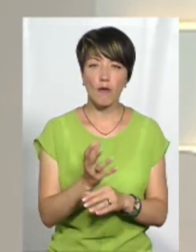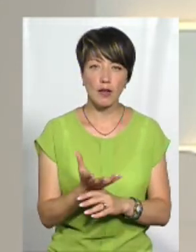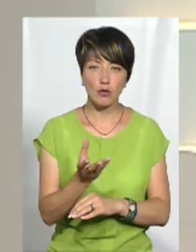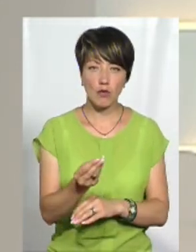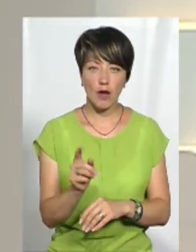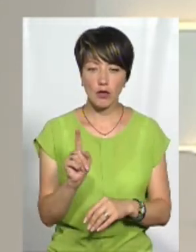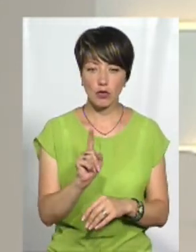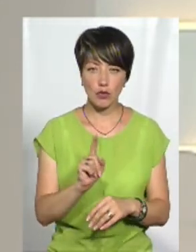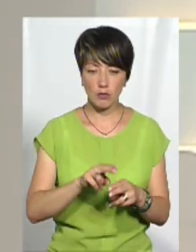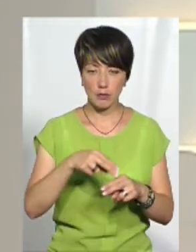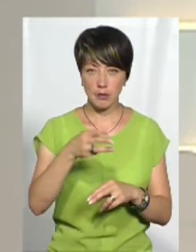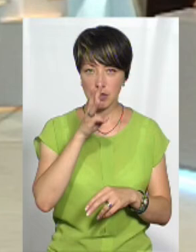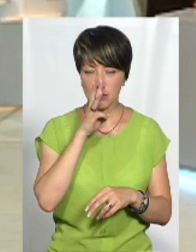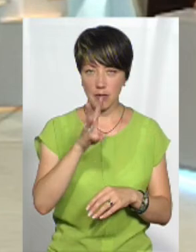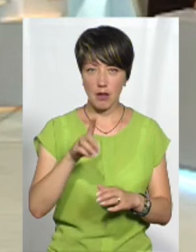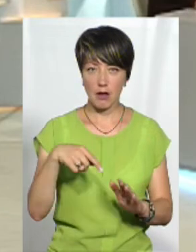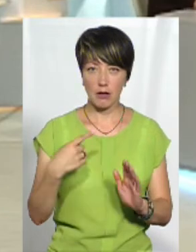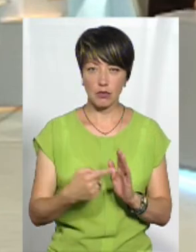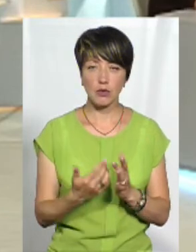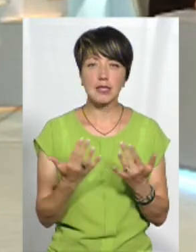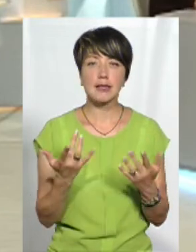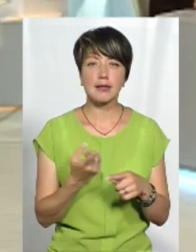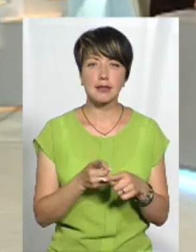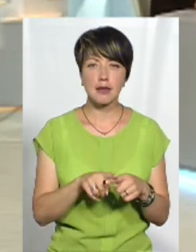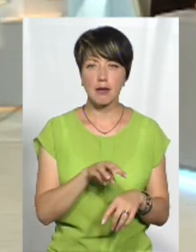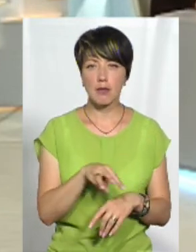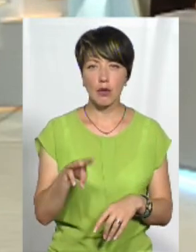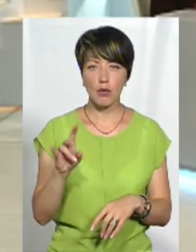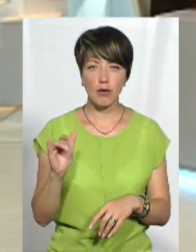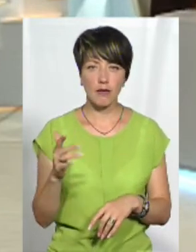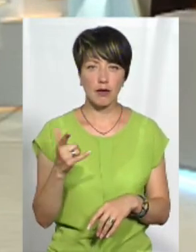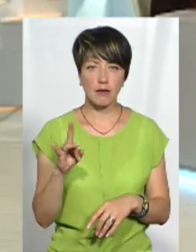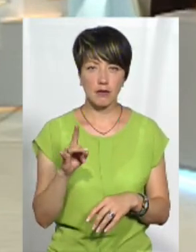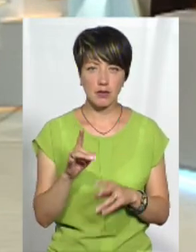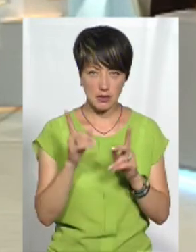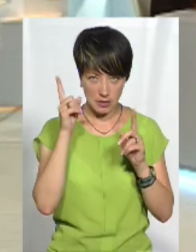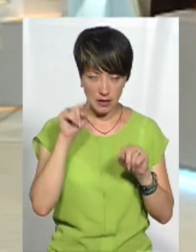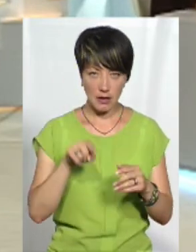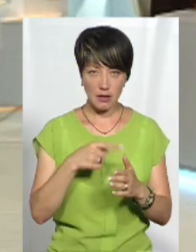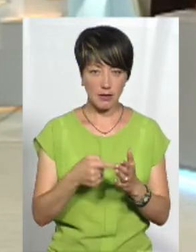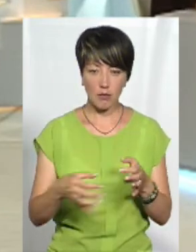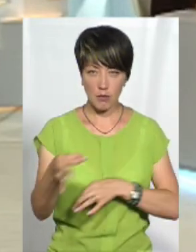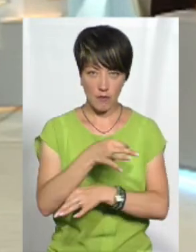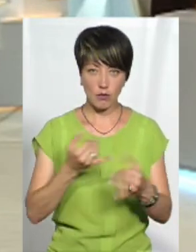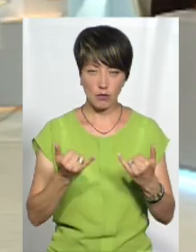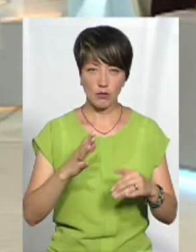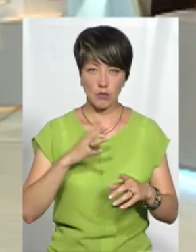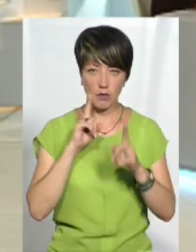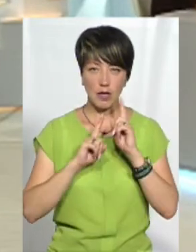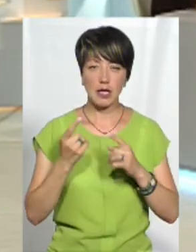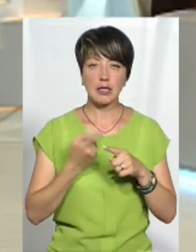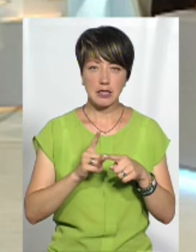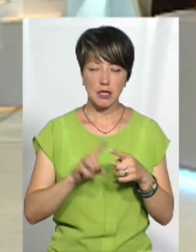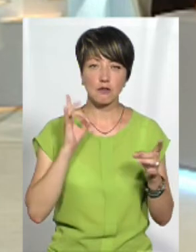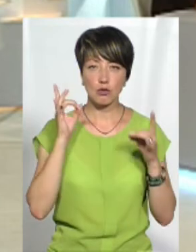щоб покрити зарплату? Скільки це мільйонів гривень? Хтось знає? В Раді це не обговорювали? В Раді сьогодні